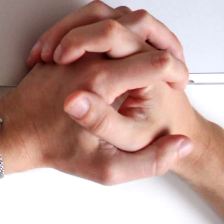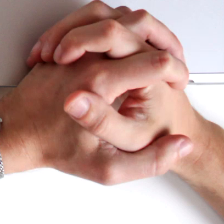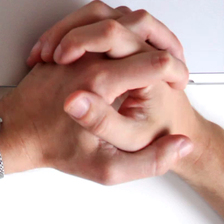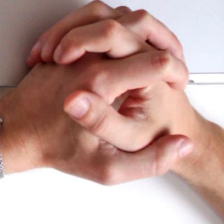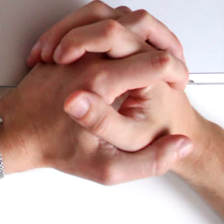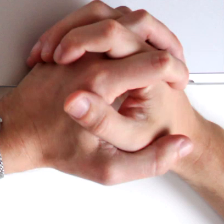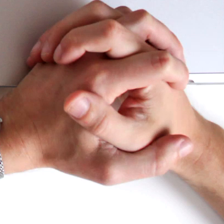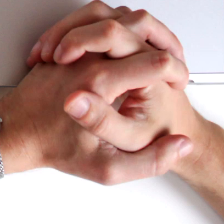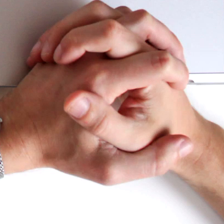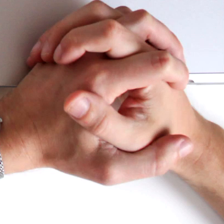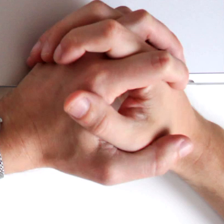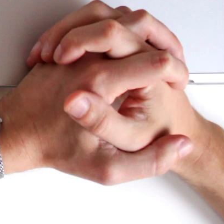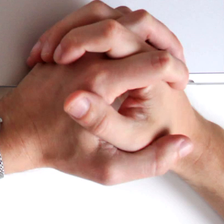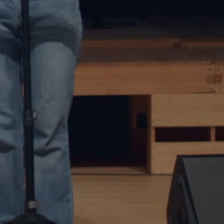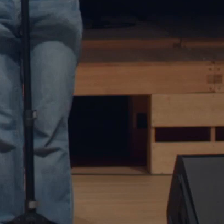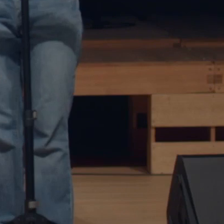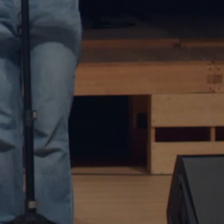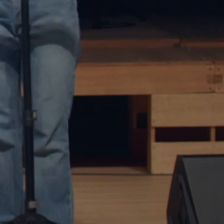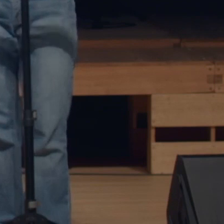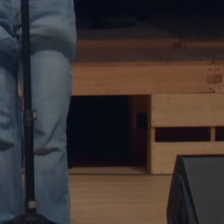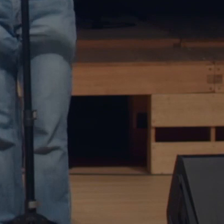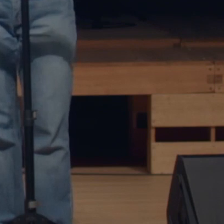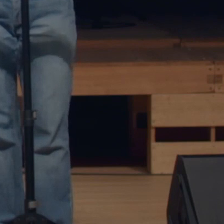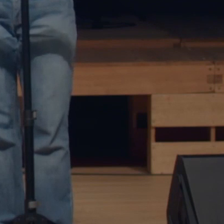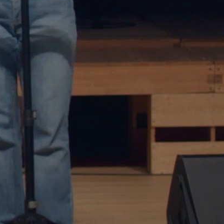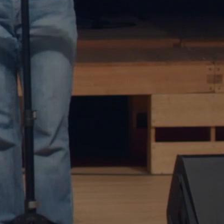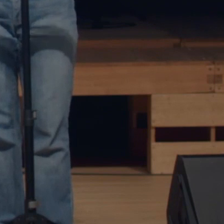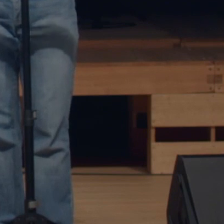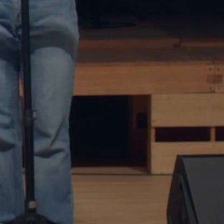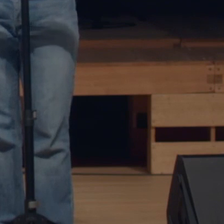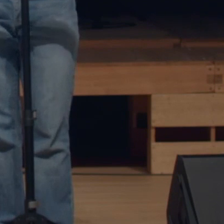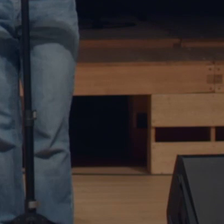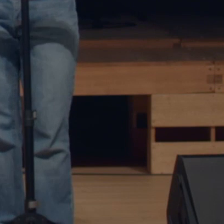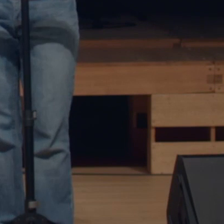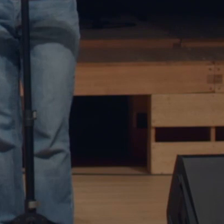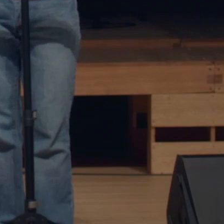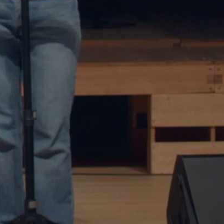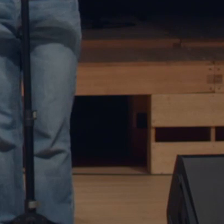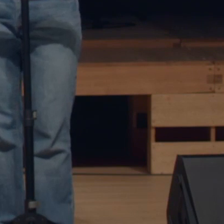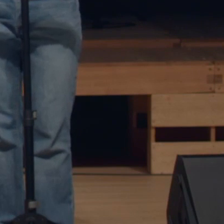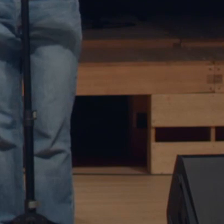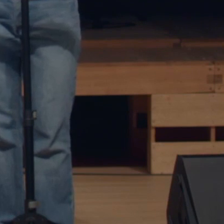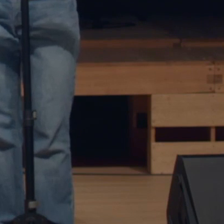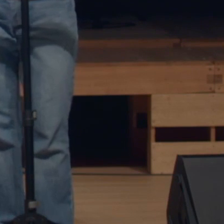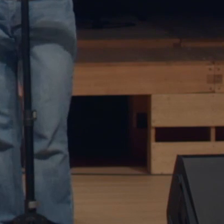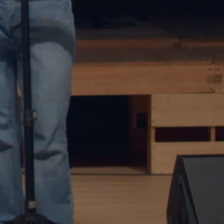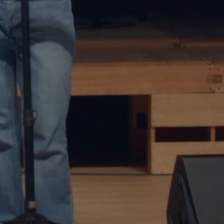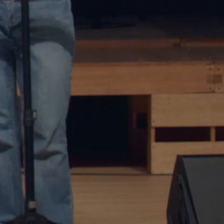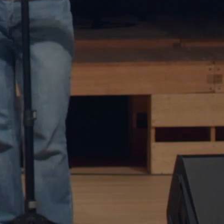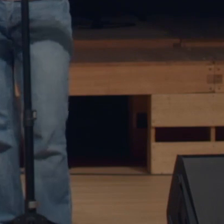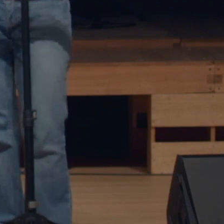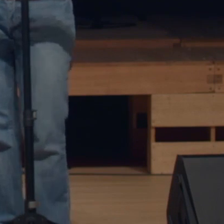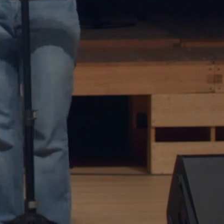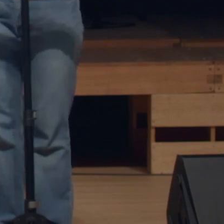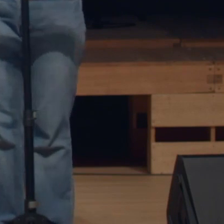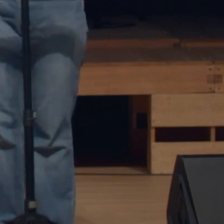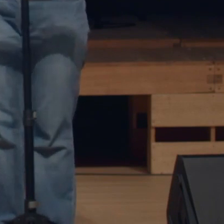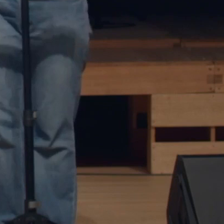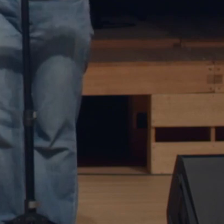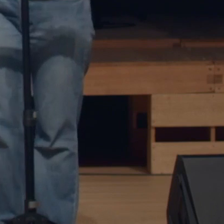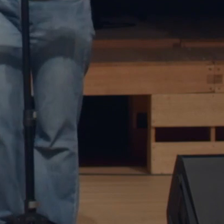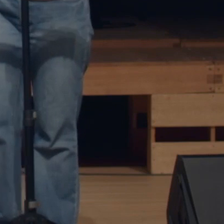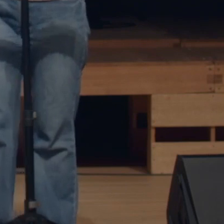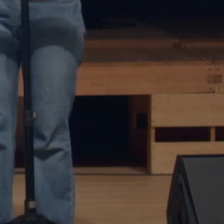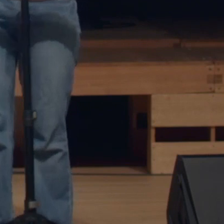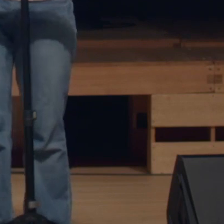New Hope Yokohama website. 金曜日の夜8時から、英語によるメンズライフグループが行われています。詳細はニューホップ